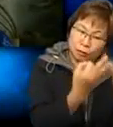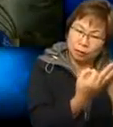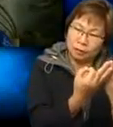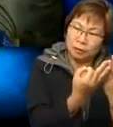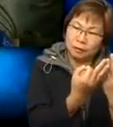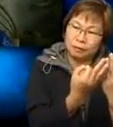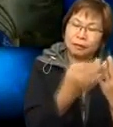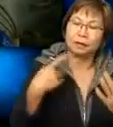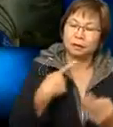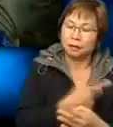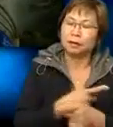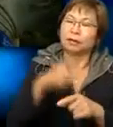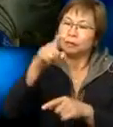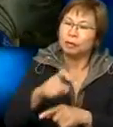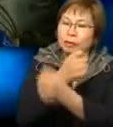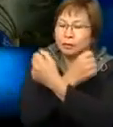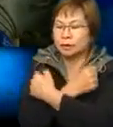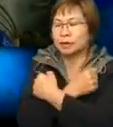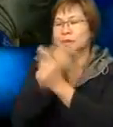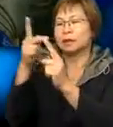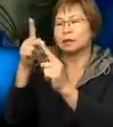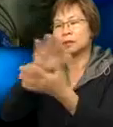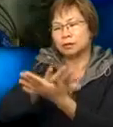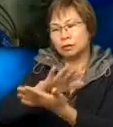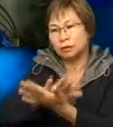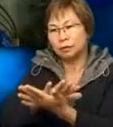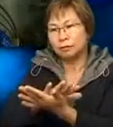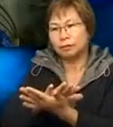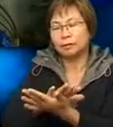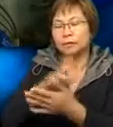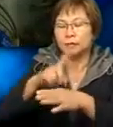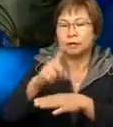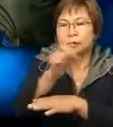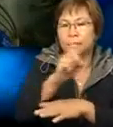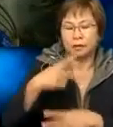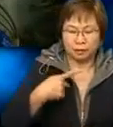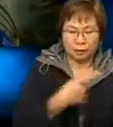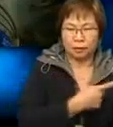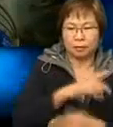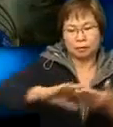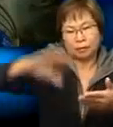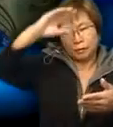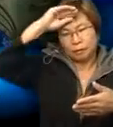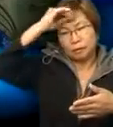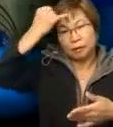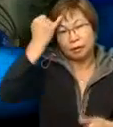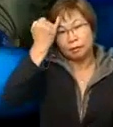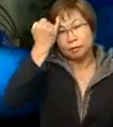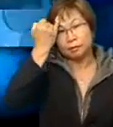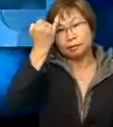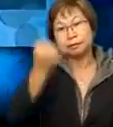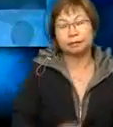keluarga kita, kita juga perlu sayang kepada sekolah di mana kita menuntut